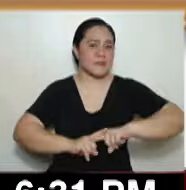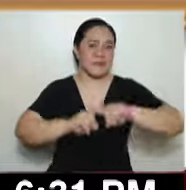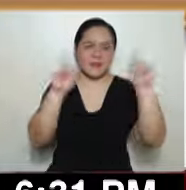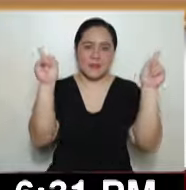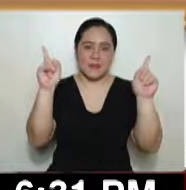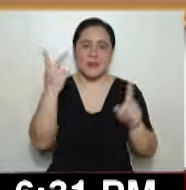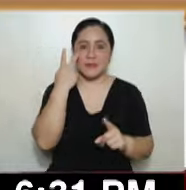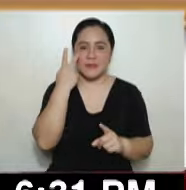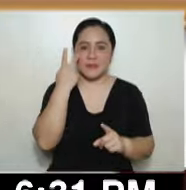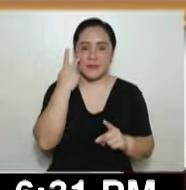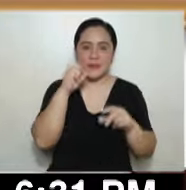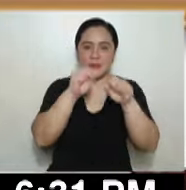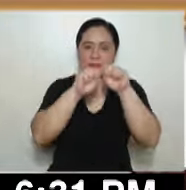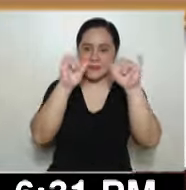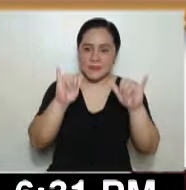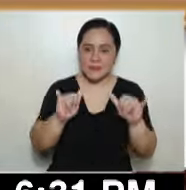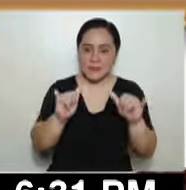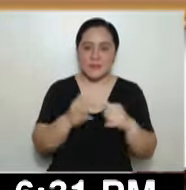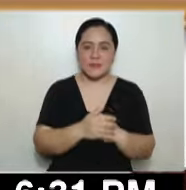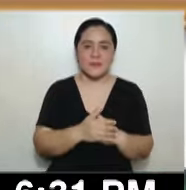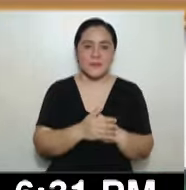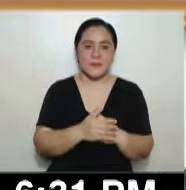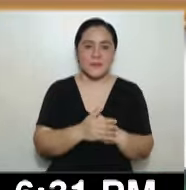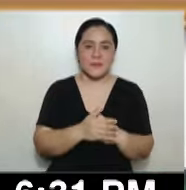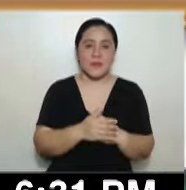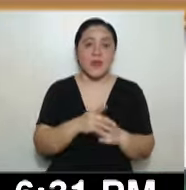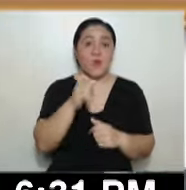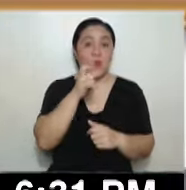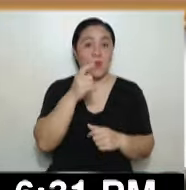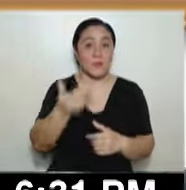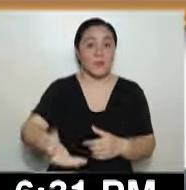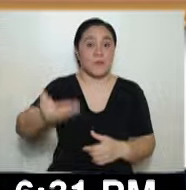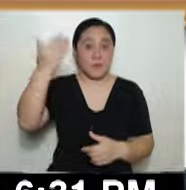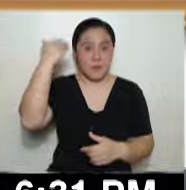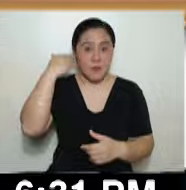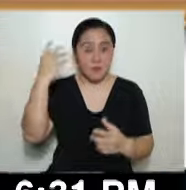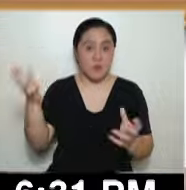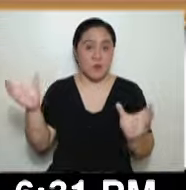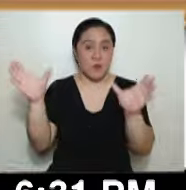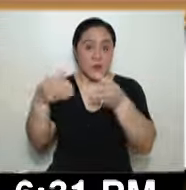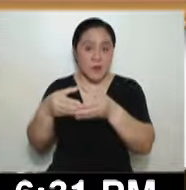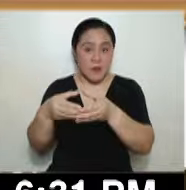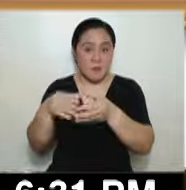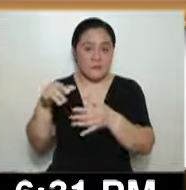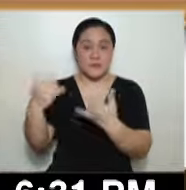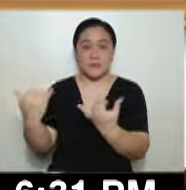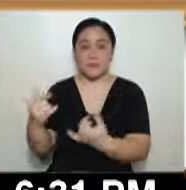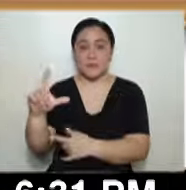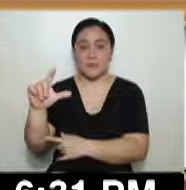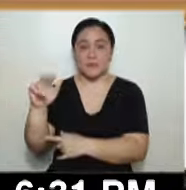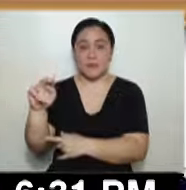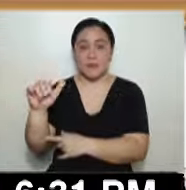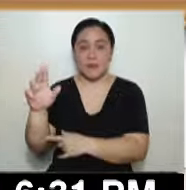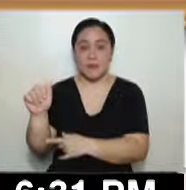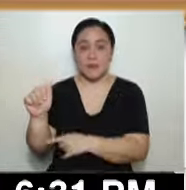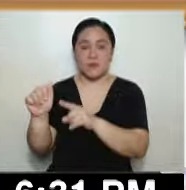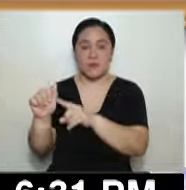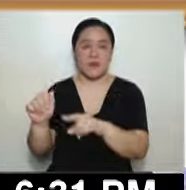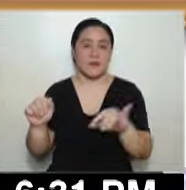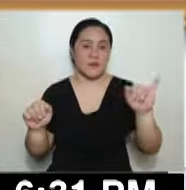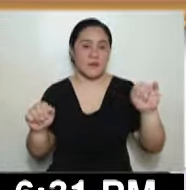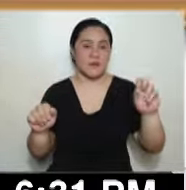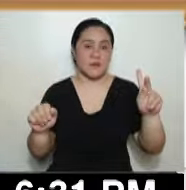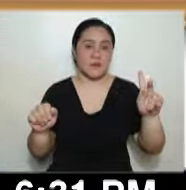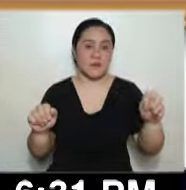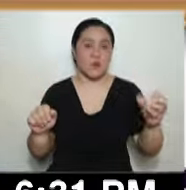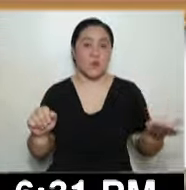natin. Yung dati magkakampi na si incumbent mayor Honey Lacuna at ang dating Manila mayor na si